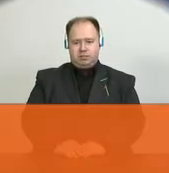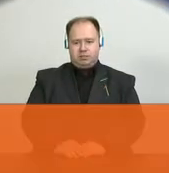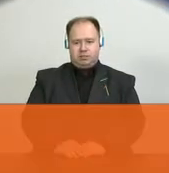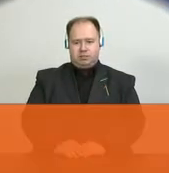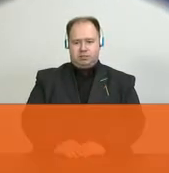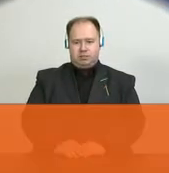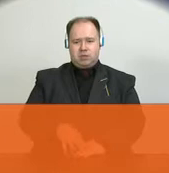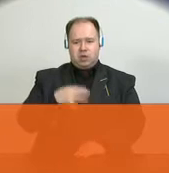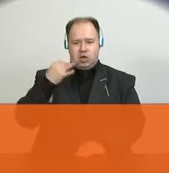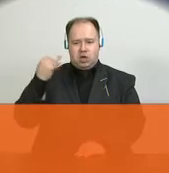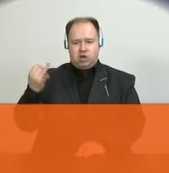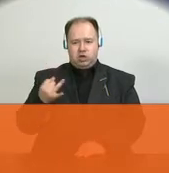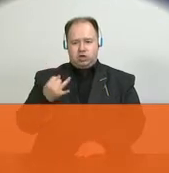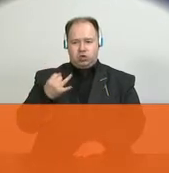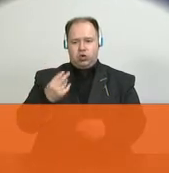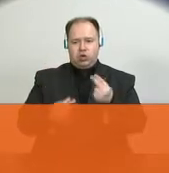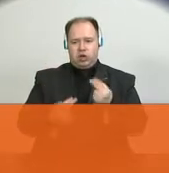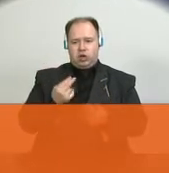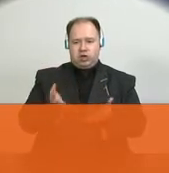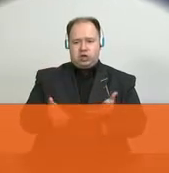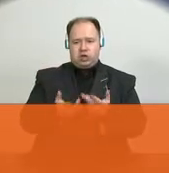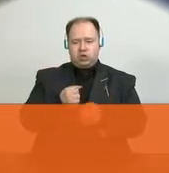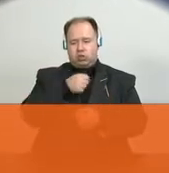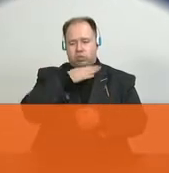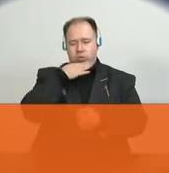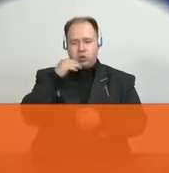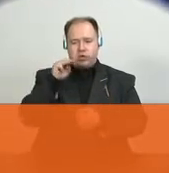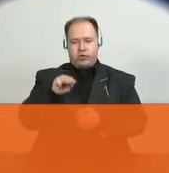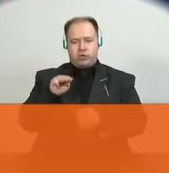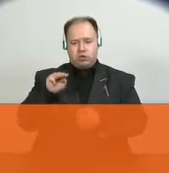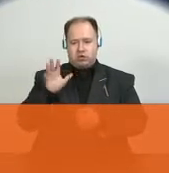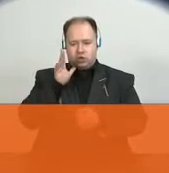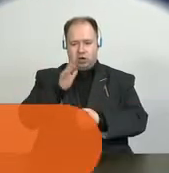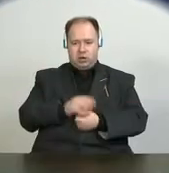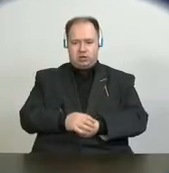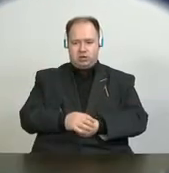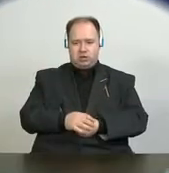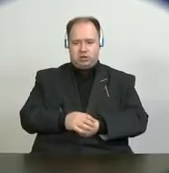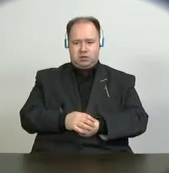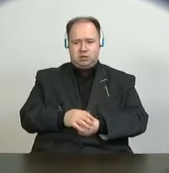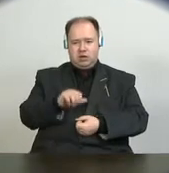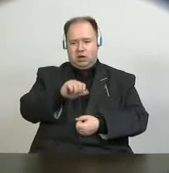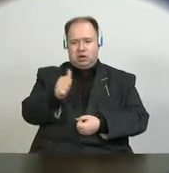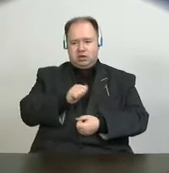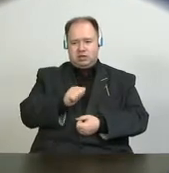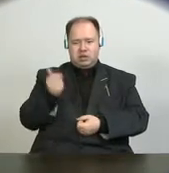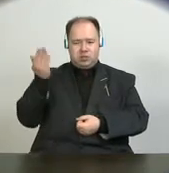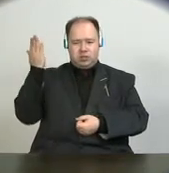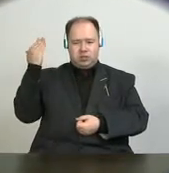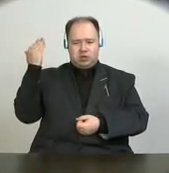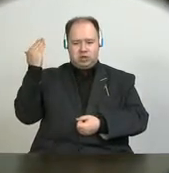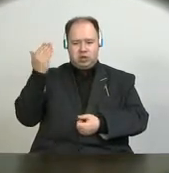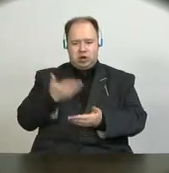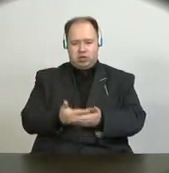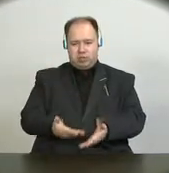истории игр насчитывает много тысячелетий то есть самым древним настольным играм уже там более